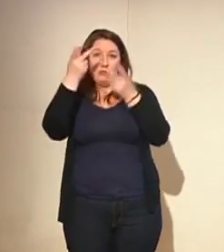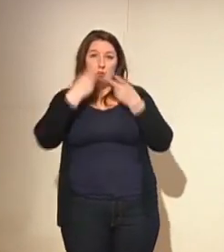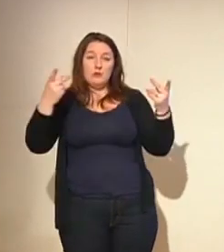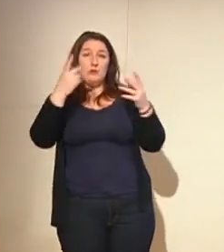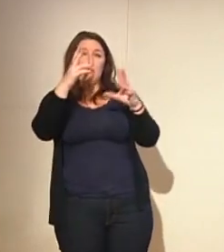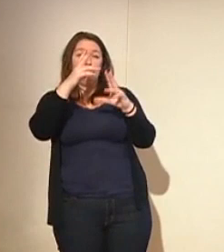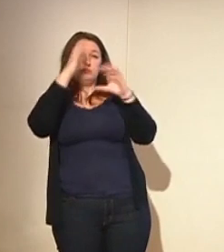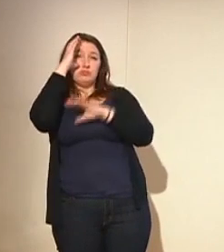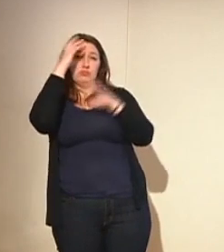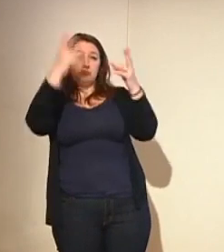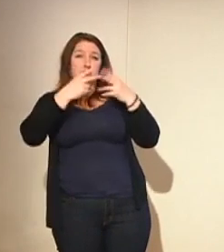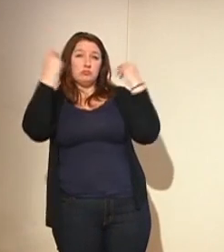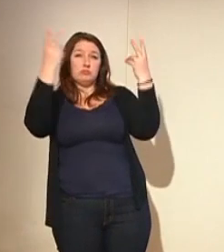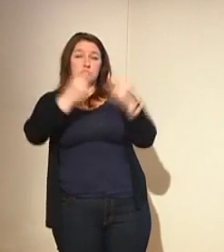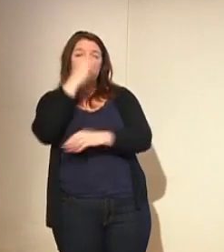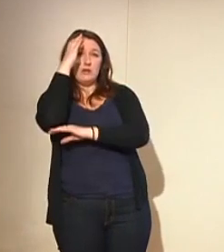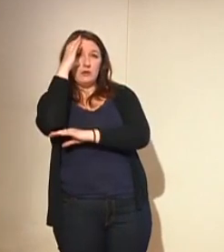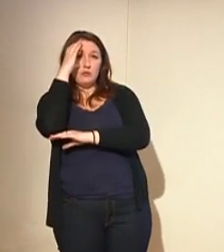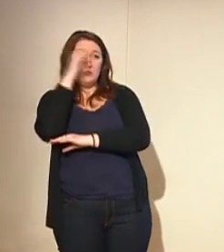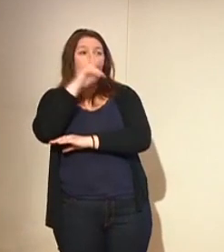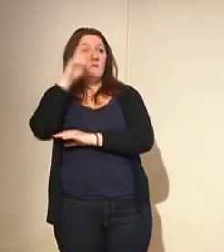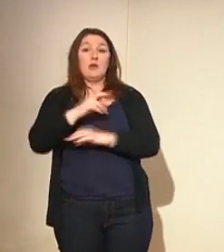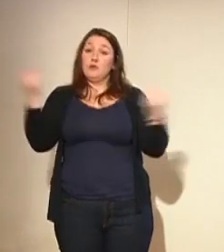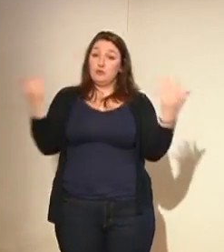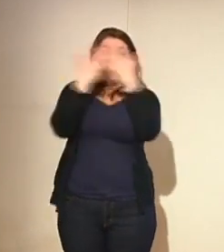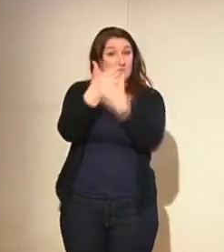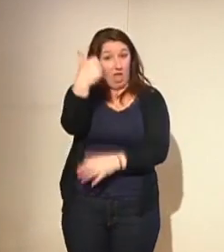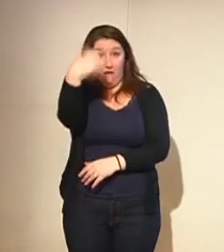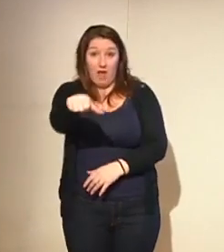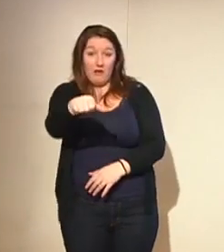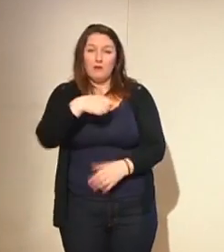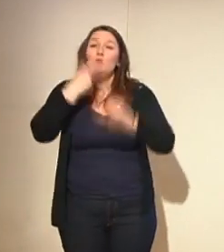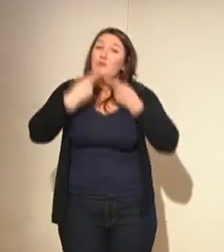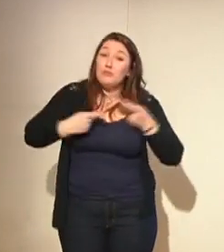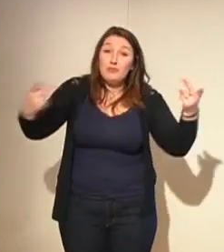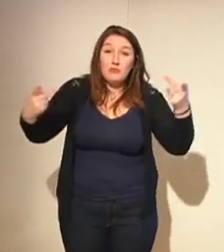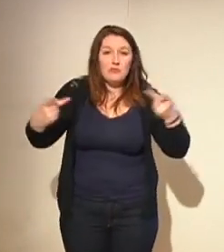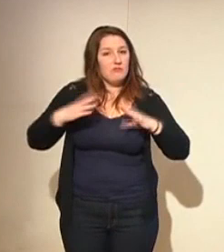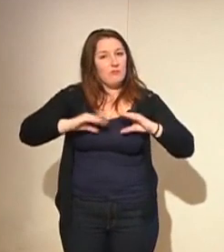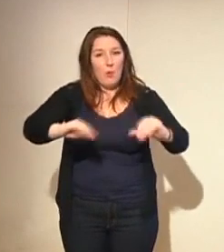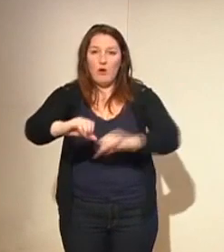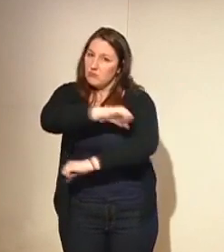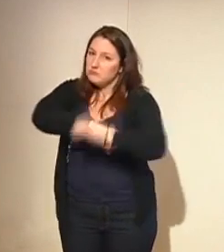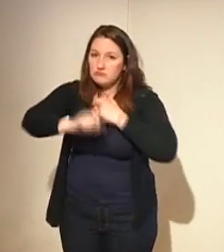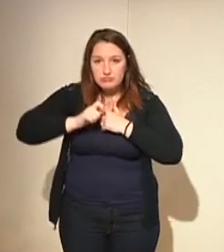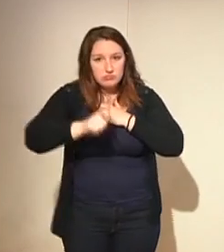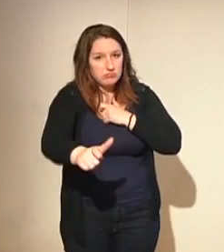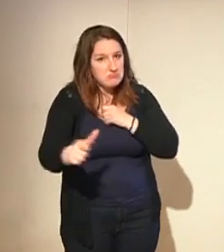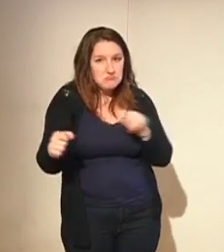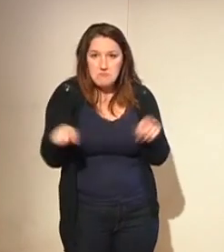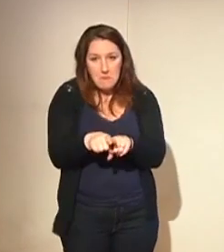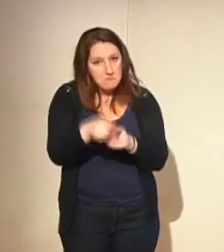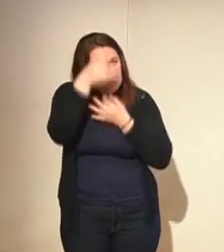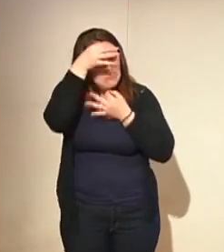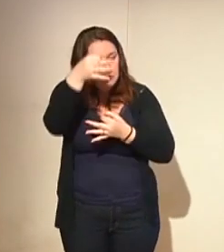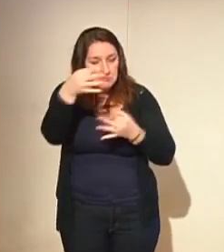surprise ce sera que nous ferons ce que nous avons dit comme nous l'avons dit qu'un jour plus tard donc